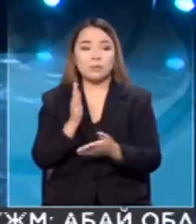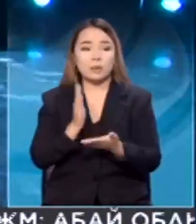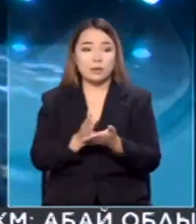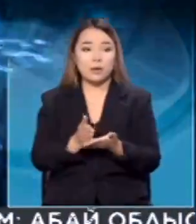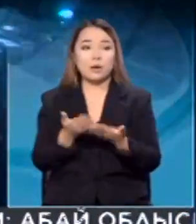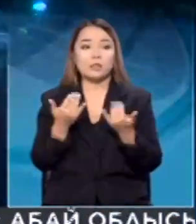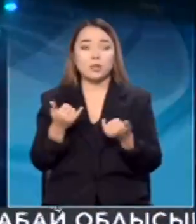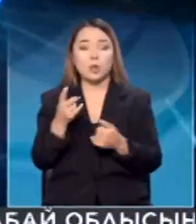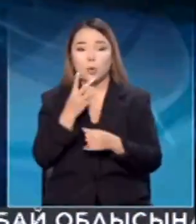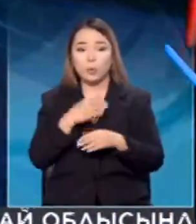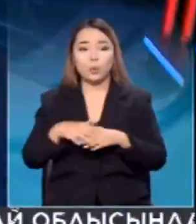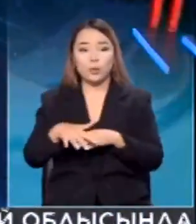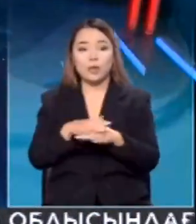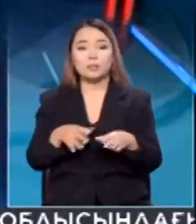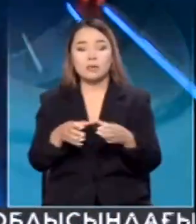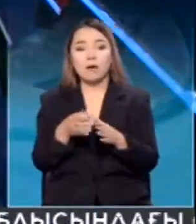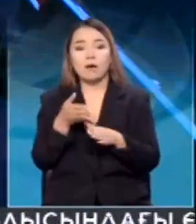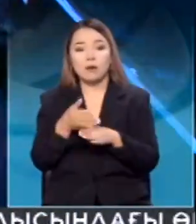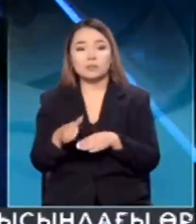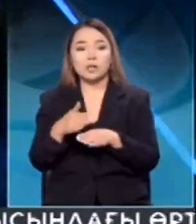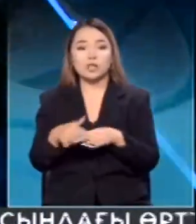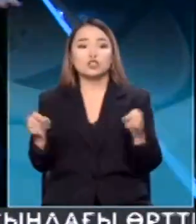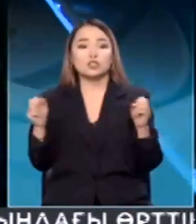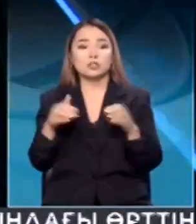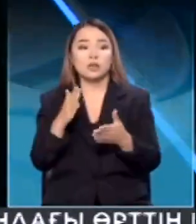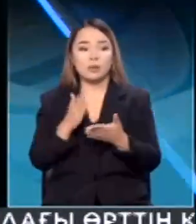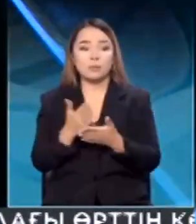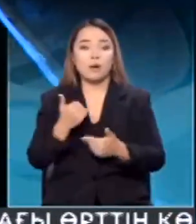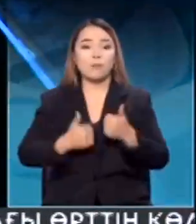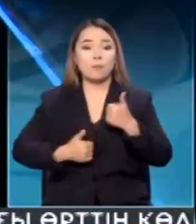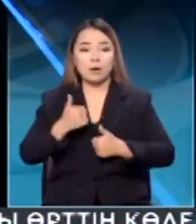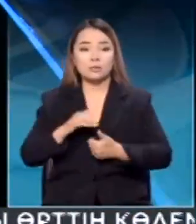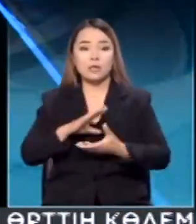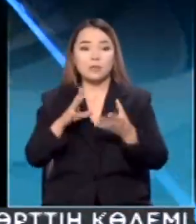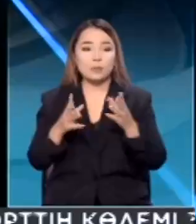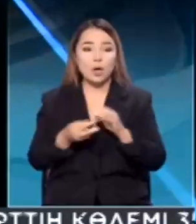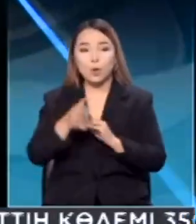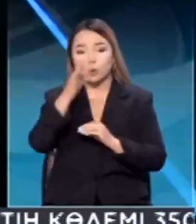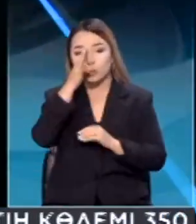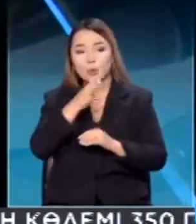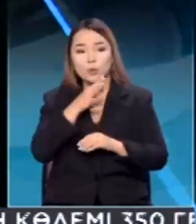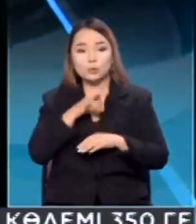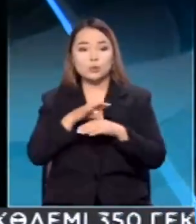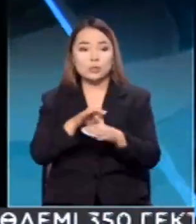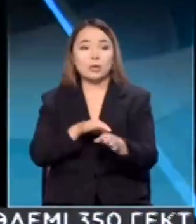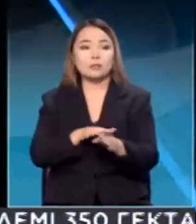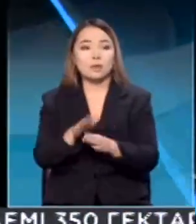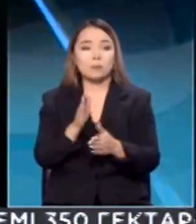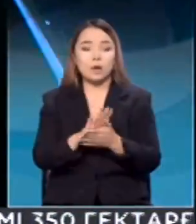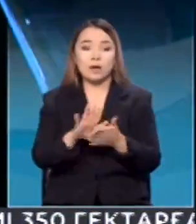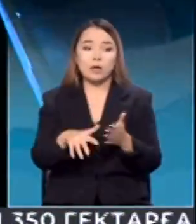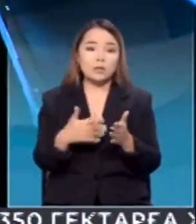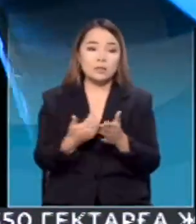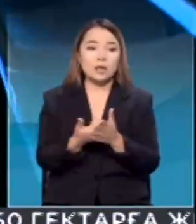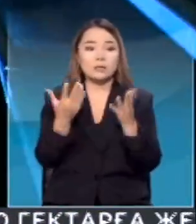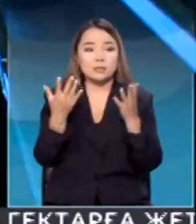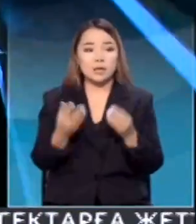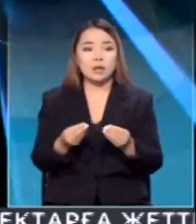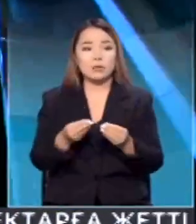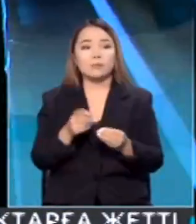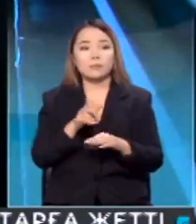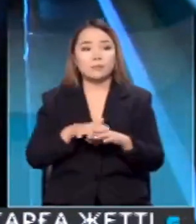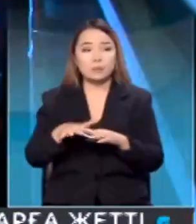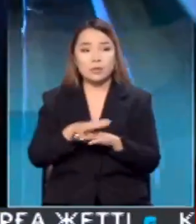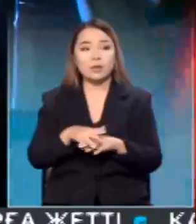жатыр. Көрермендерде ақырындап жиналып жатыр. Жалпы байқаудың өзі 4 айға созылды. Осы уақытқа дейін қатысушылар